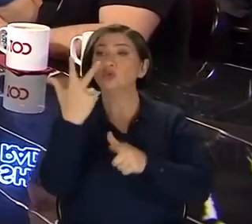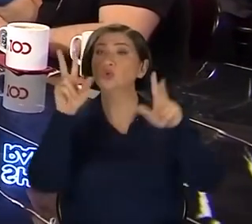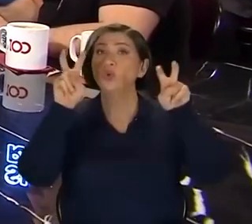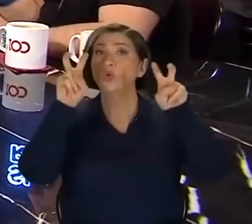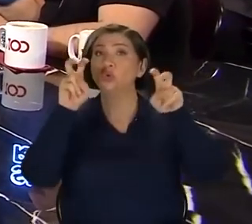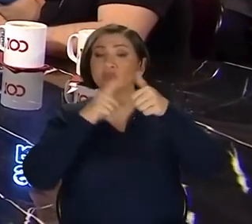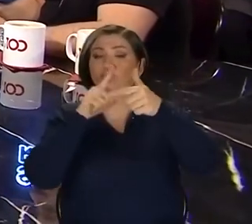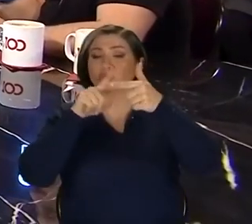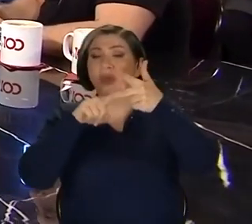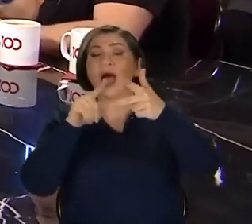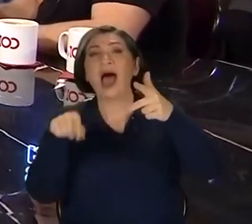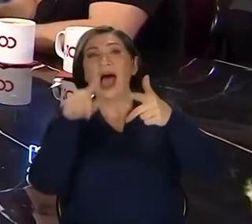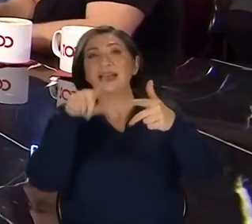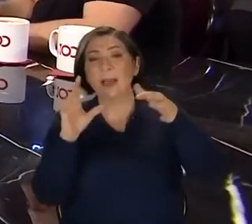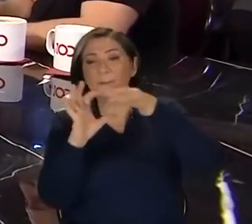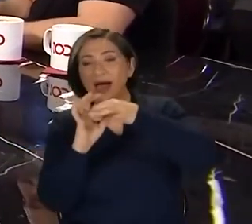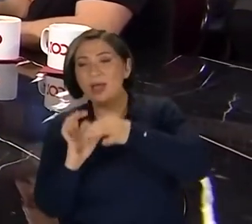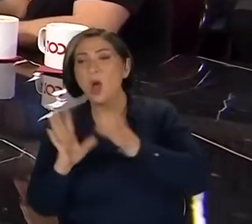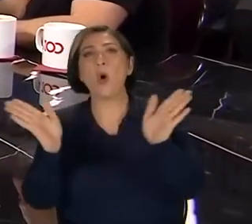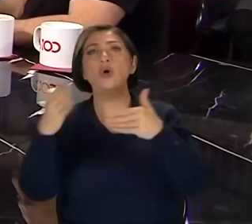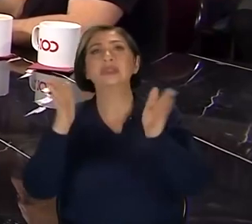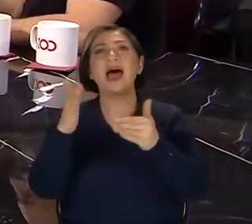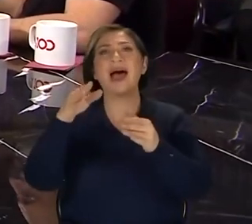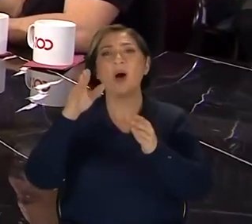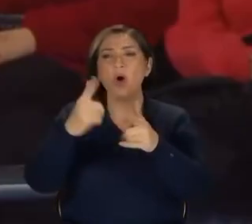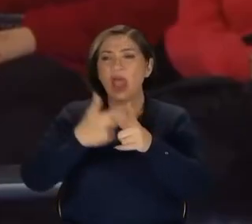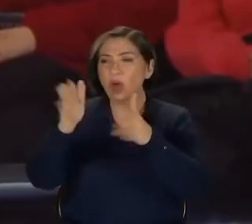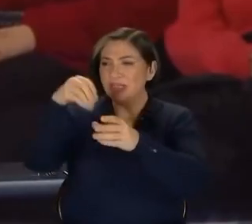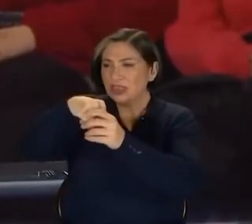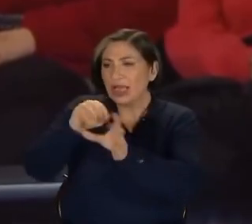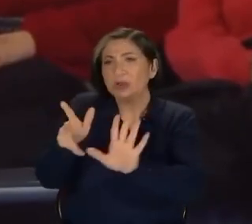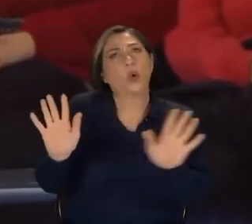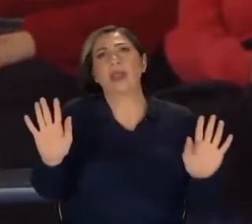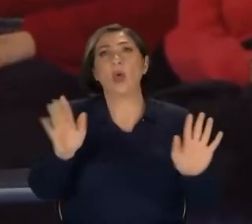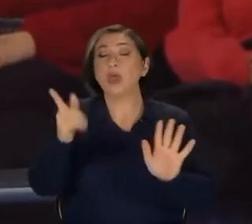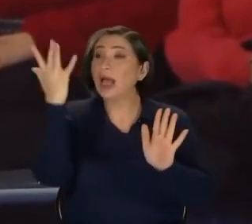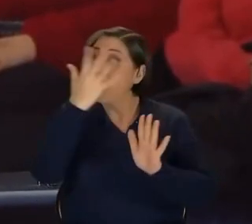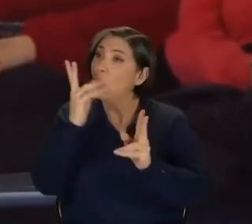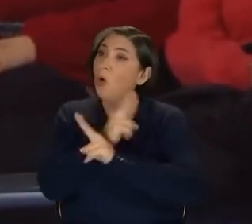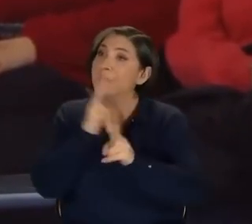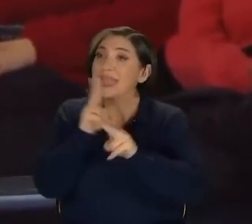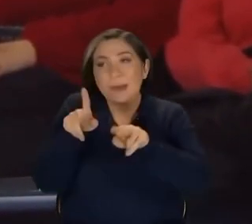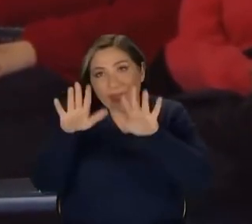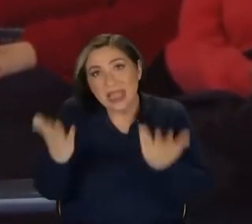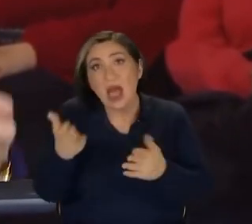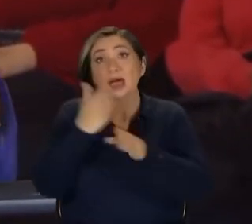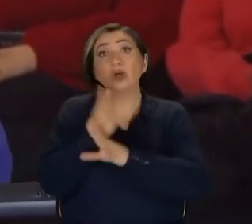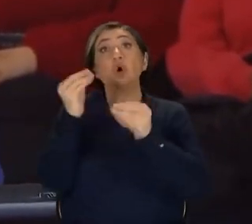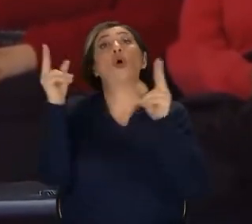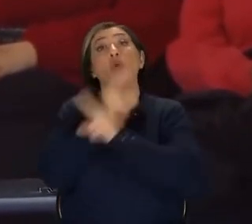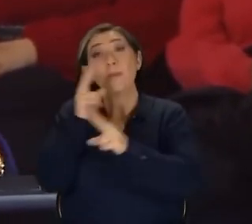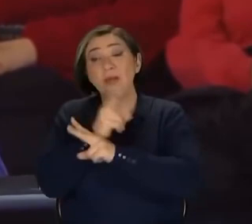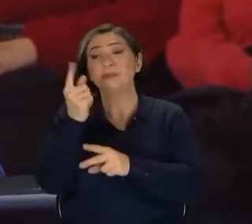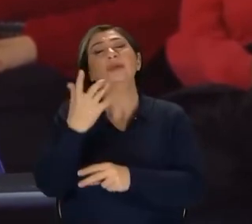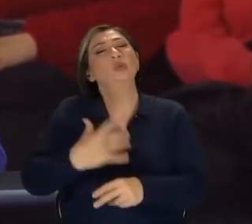konudan ibaret. Aradaki bağlantı sadece aynı otel odasına geçmesi filan. Onlar da birer kara komedi gibidir aslında. Yani çok komiktir, bir